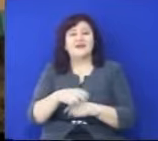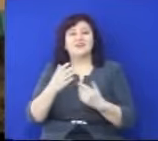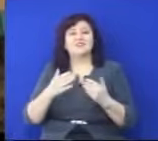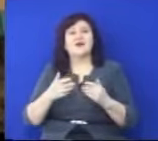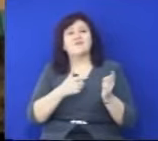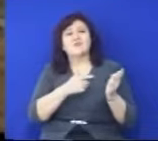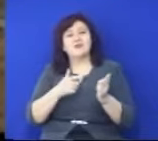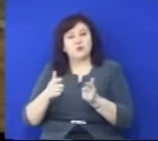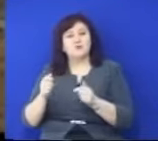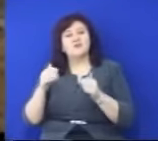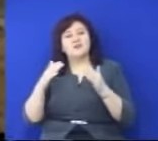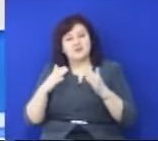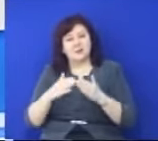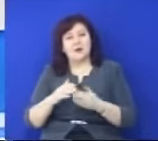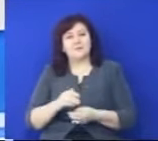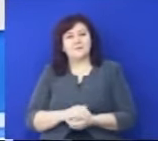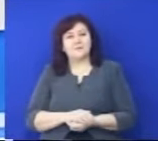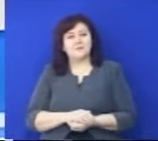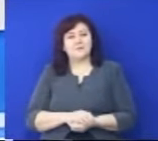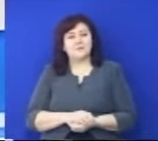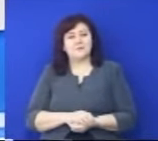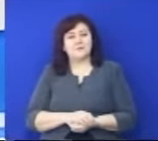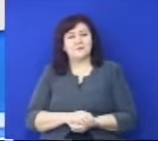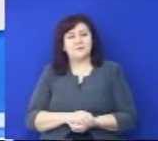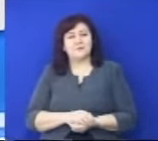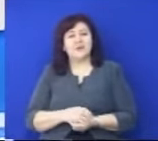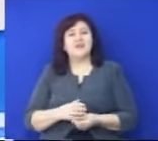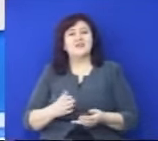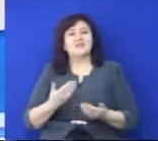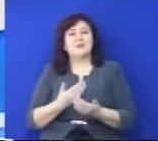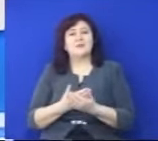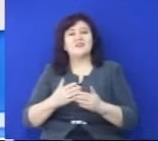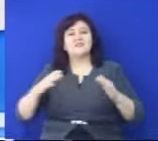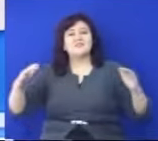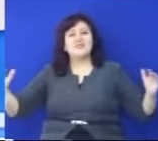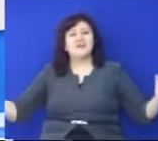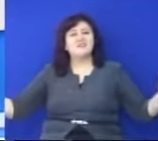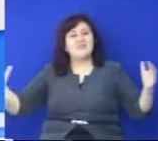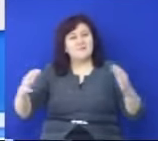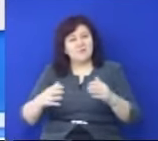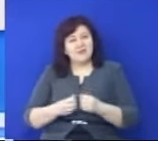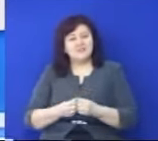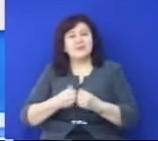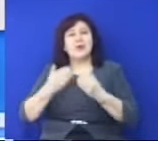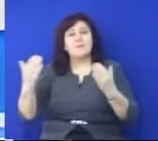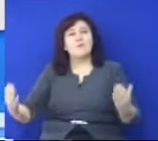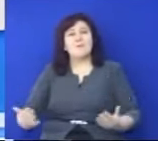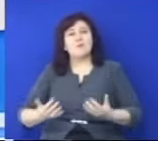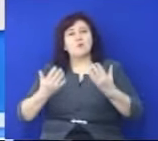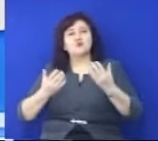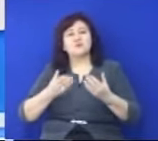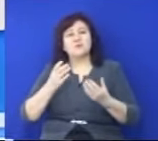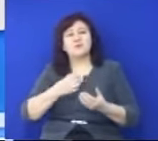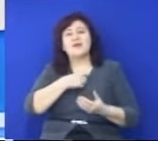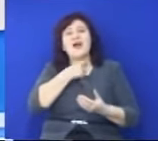Нұртаза, Семей телеарнасы. Жұмыла көтерген жүк жеңіл. Наурыз айында су тасқынан зардап шеккен Аягөз